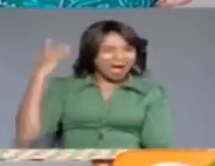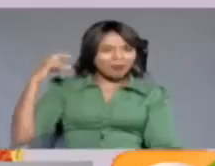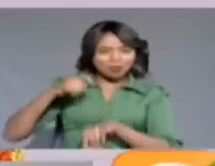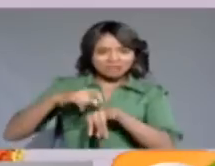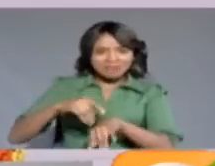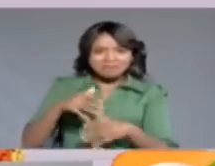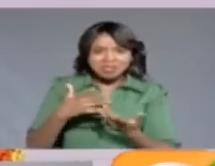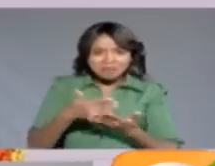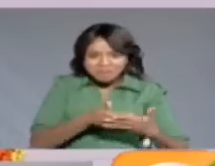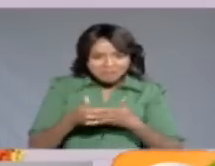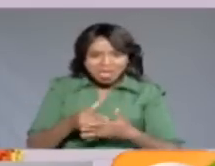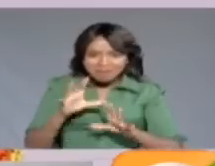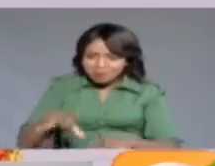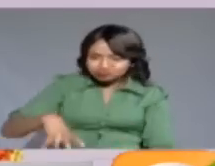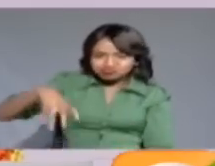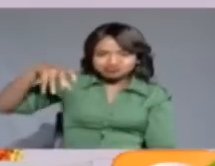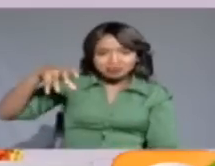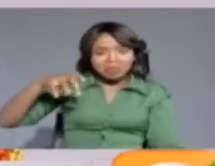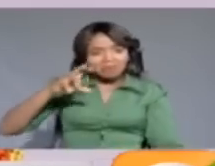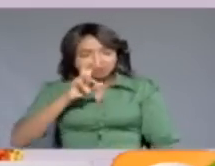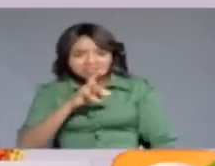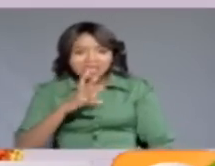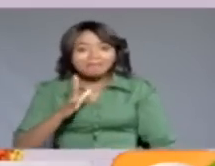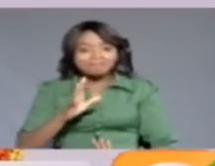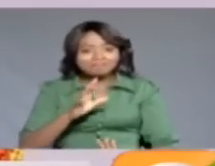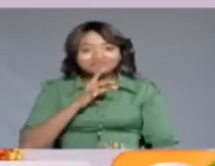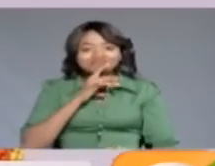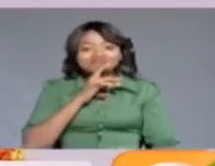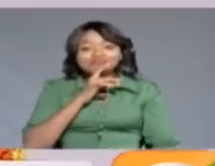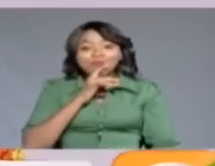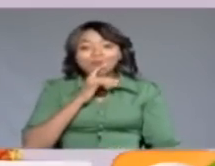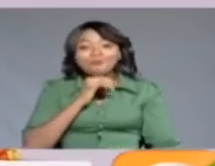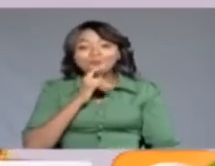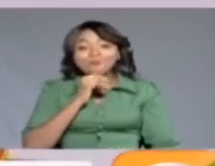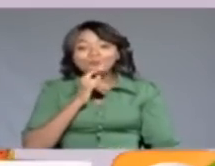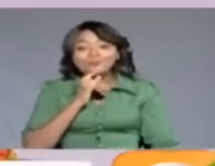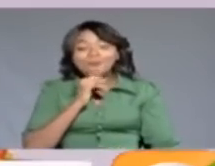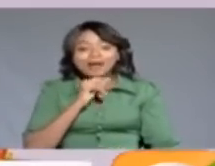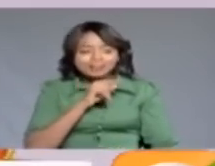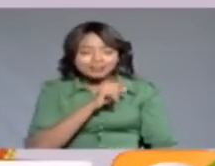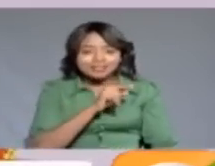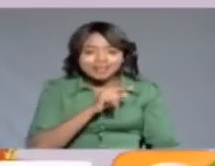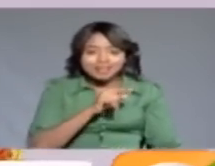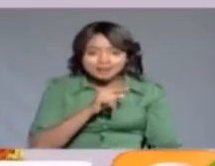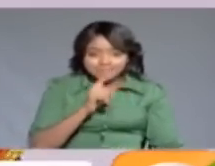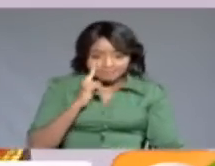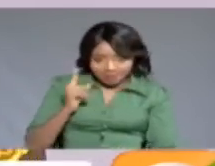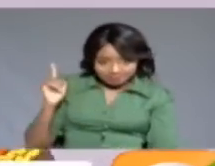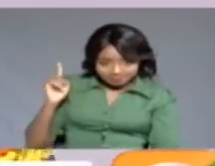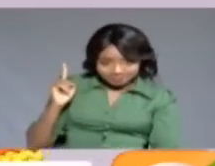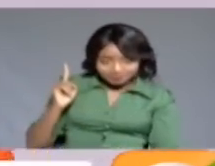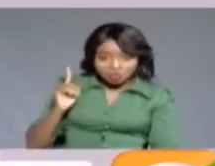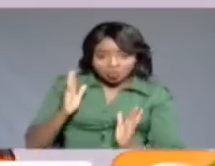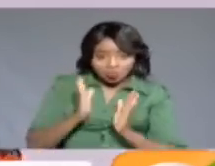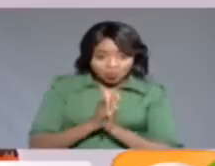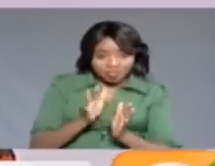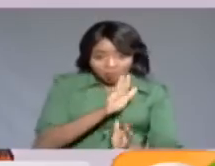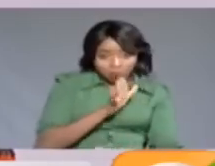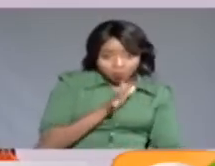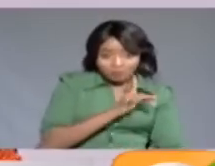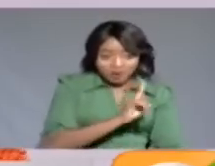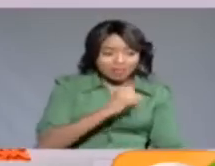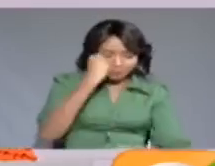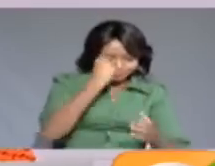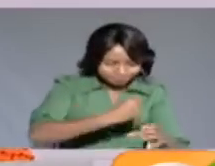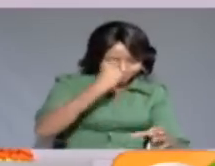anataka ni mpangie labda vitungu somo, lakini haizi kuniambia nitwangie hivi vitungu somo. Sasa anatwanga kwanza